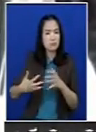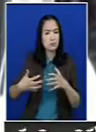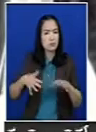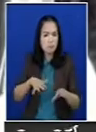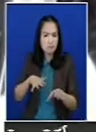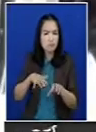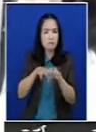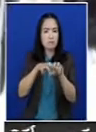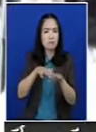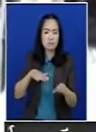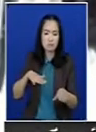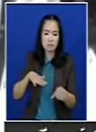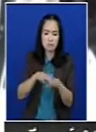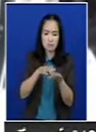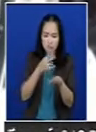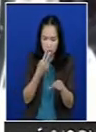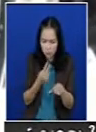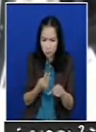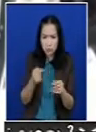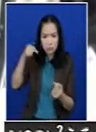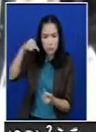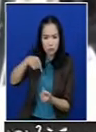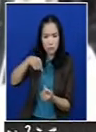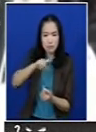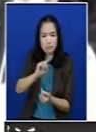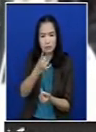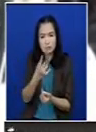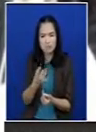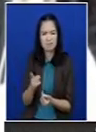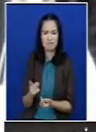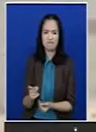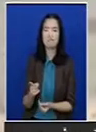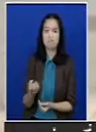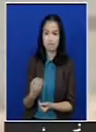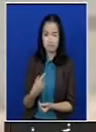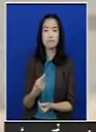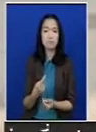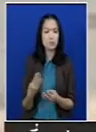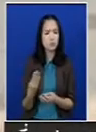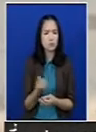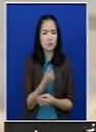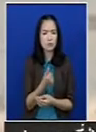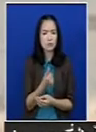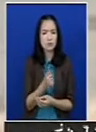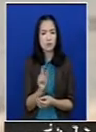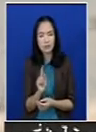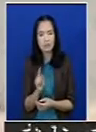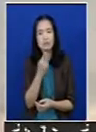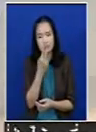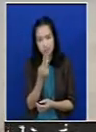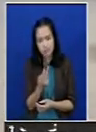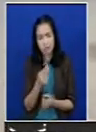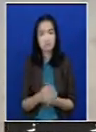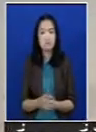ได้นะครับแต่ยังไม่มีการเปิดเผยออกมารายงานข่าวระบุการตรวจสอบความเร็วขณะเกิดอุบัติเหตุต้องไปดูกันครับ